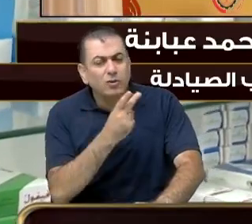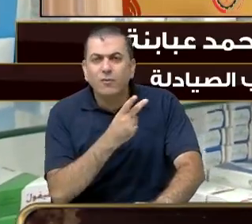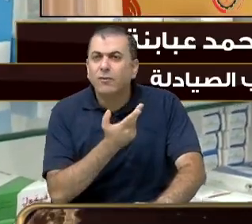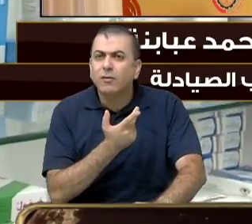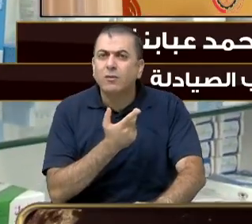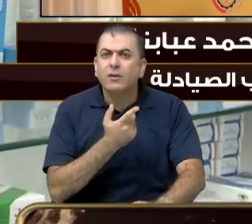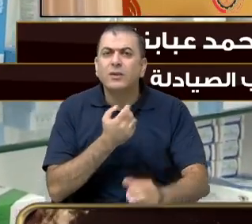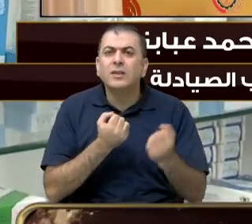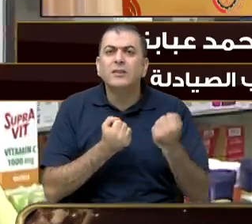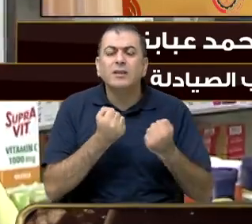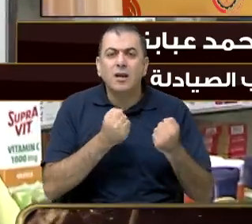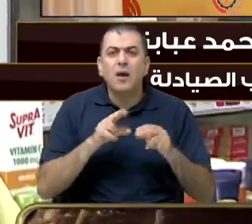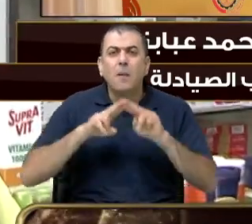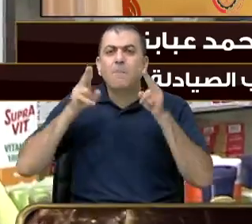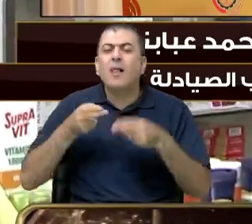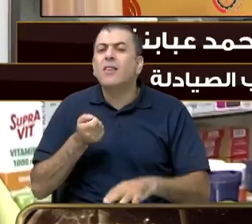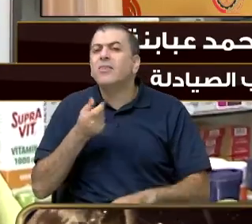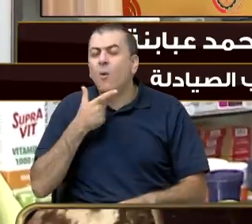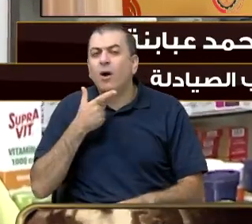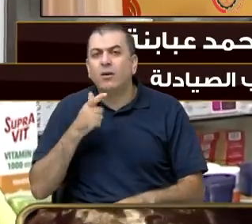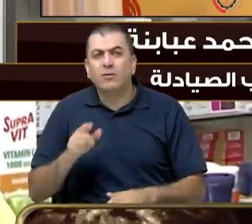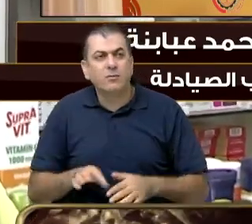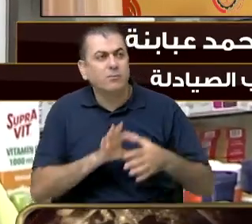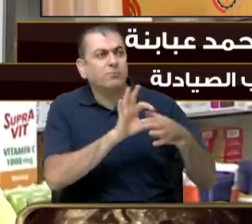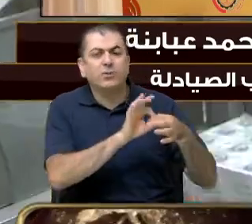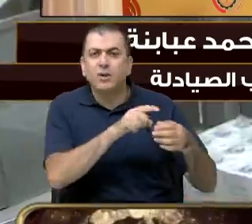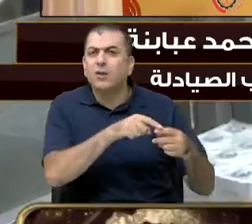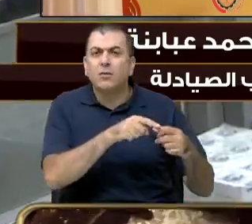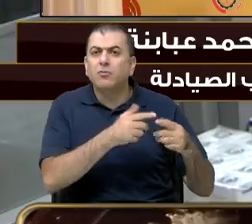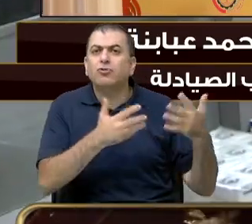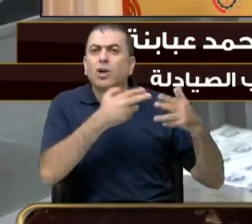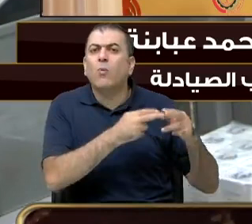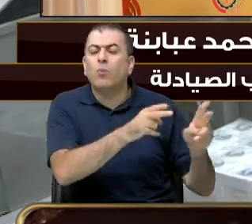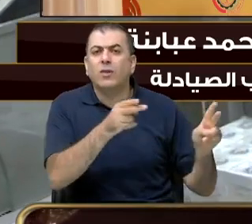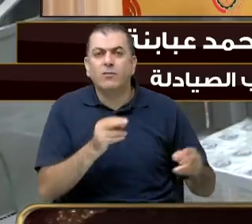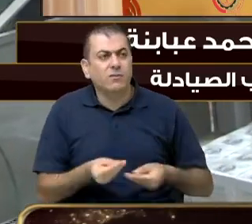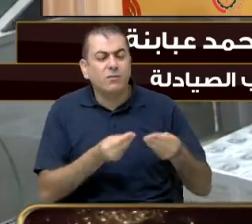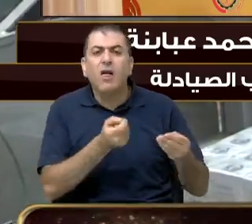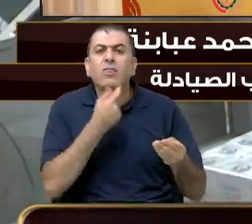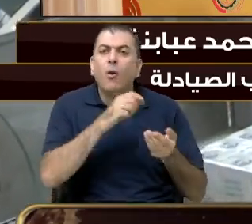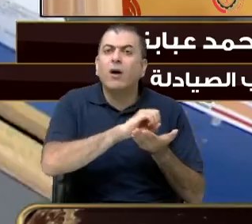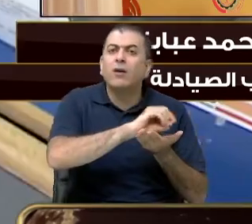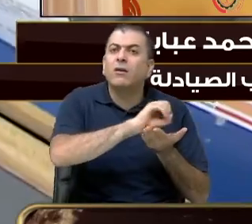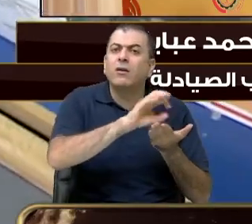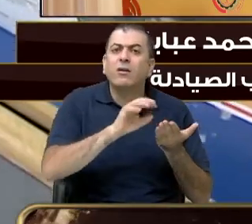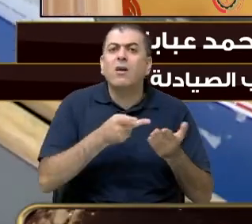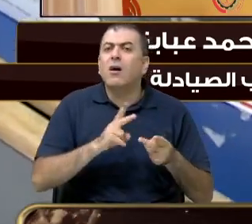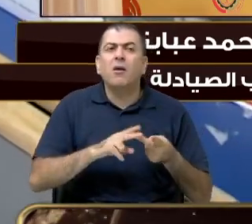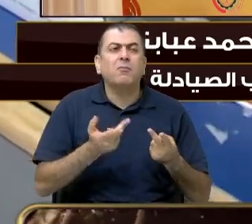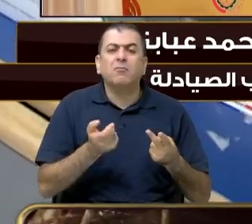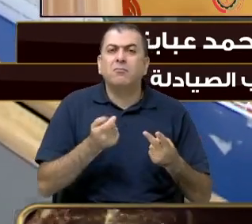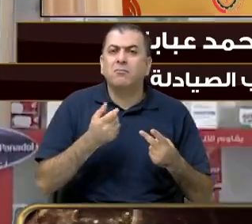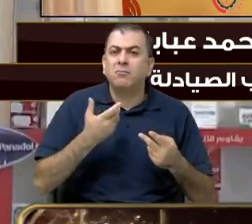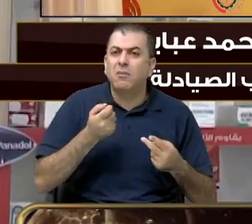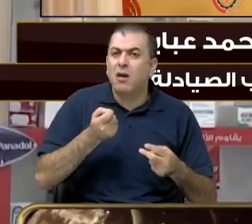العاملة عقود مع مؤسسات وطنية تحترم وتقدر لتوصيل بعض الأدوية والمكملات الغذائية